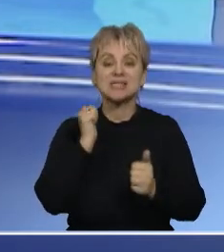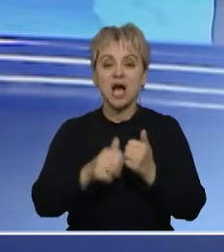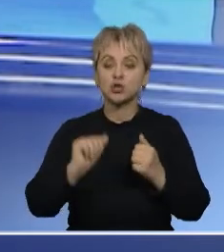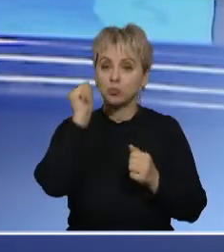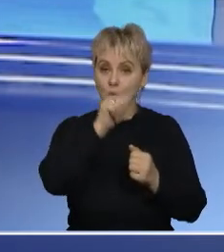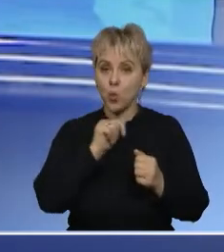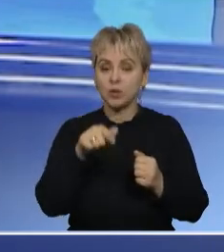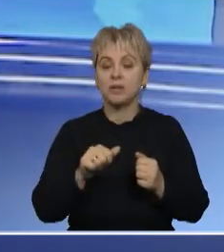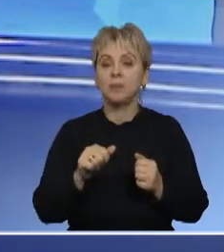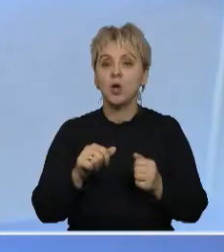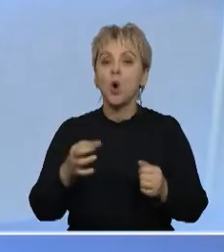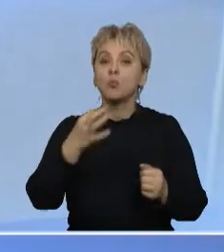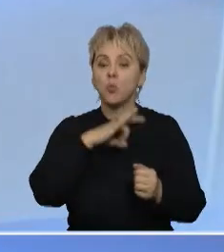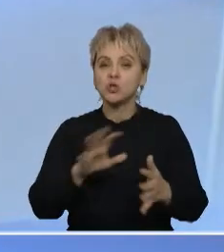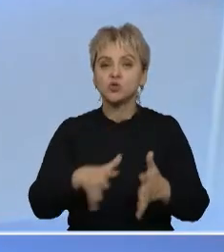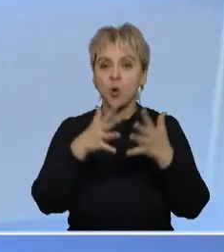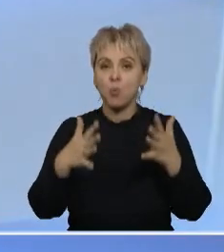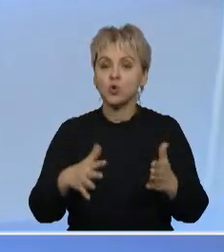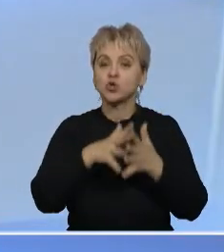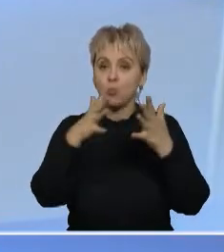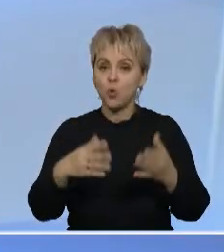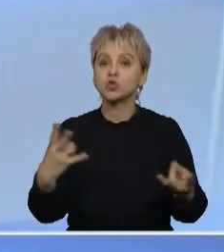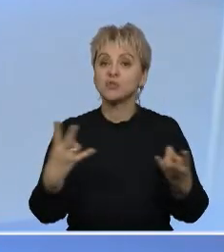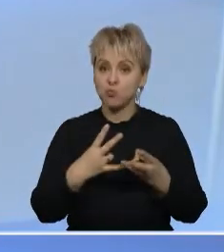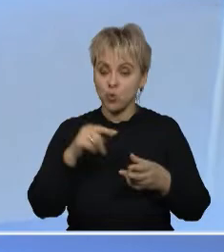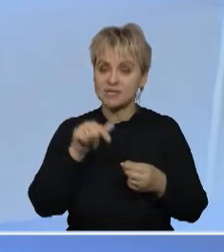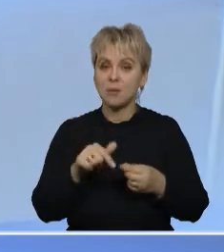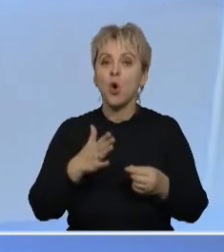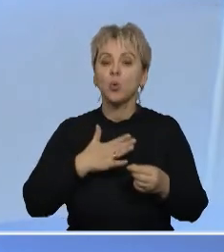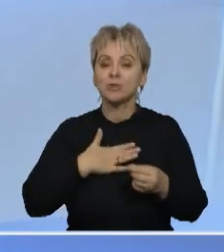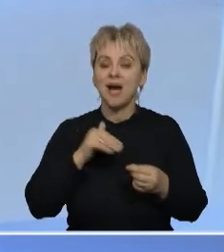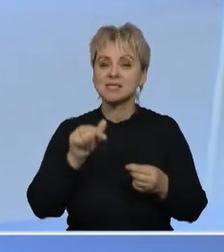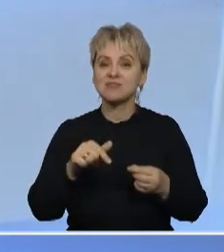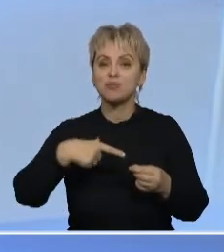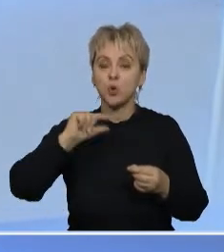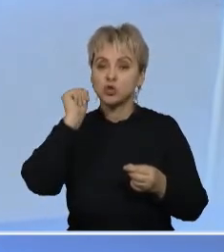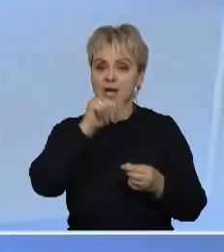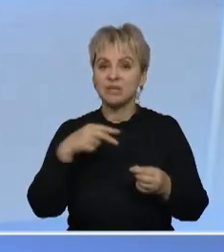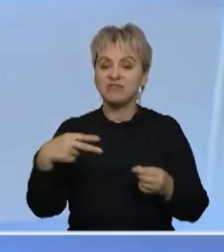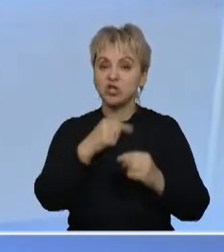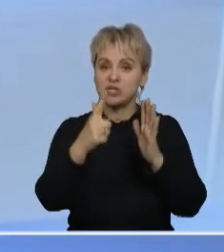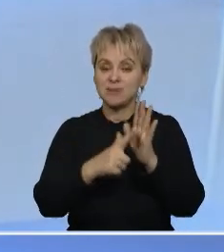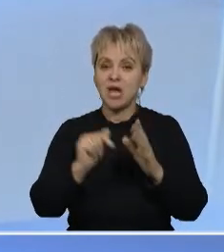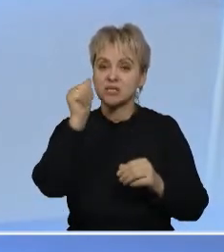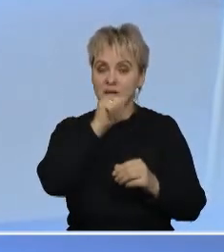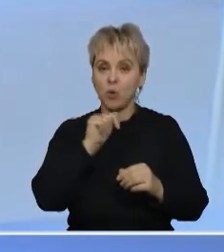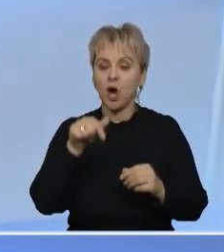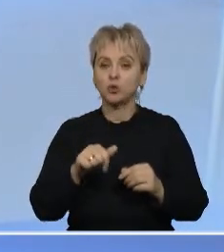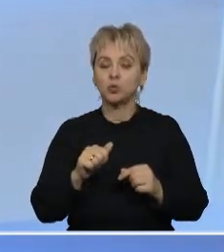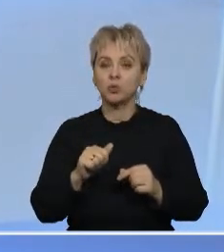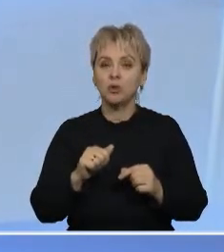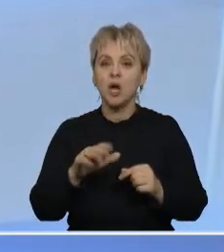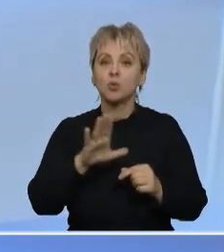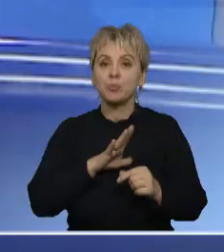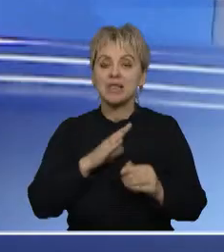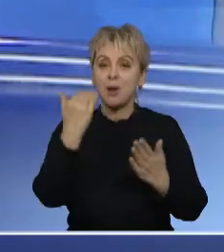годом пользуется все большим и большим спросом. У нас в прошлом году, в 2017 году,